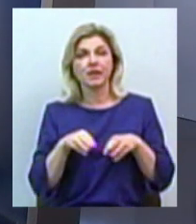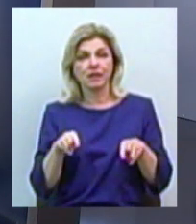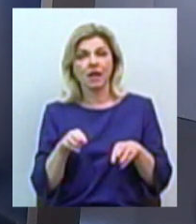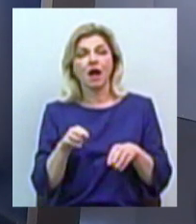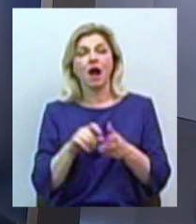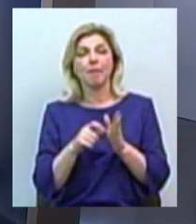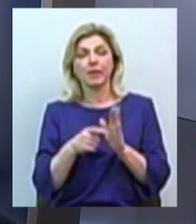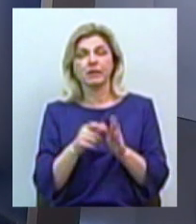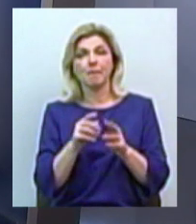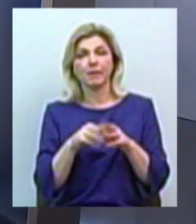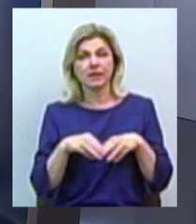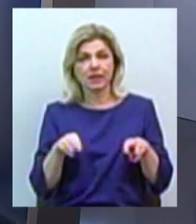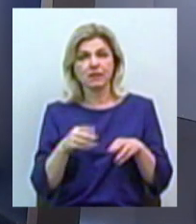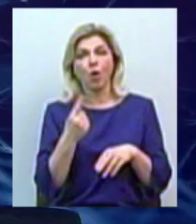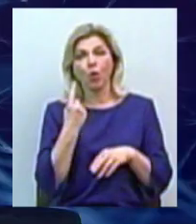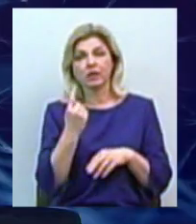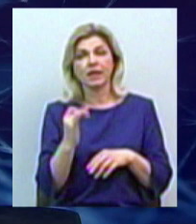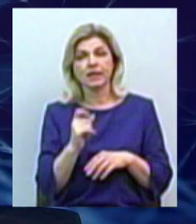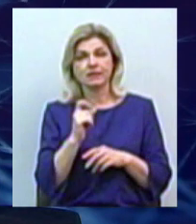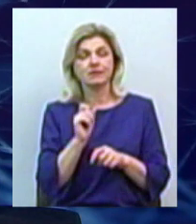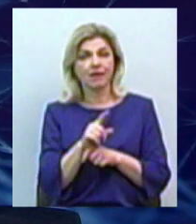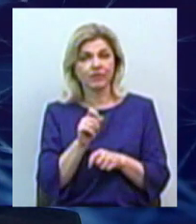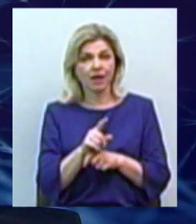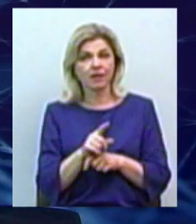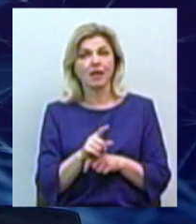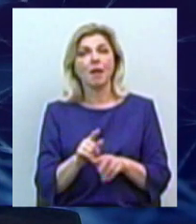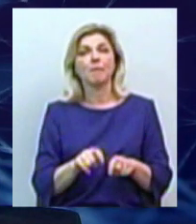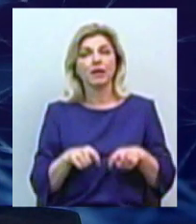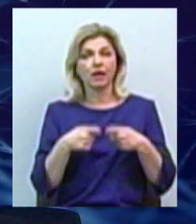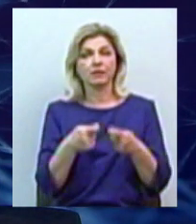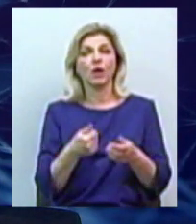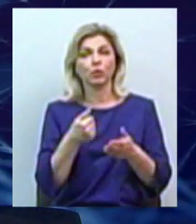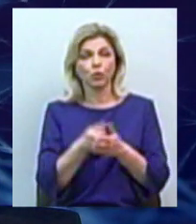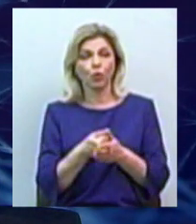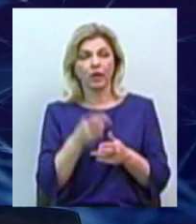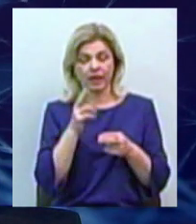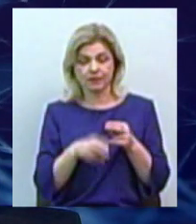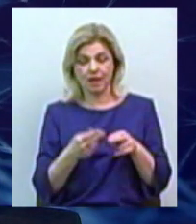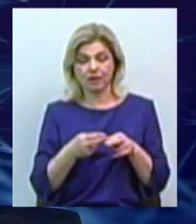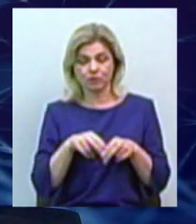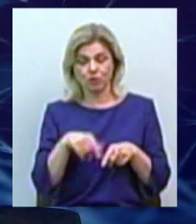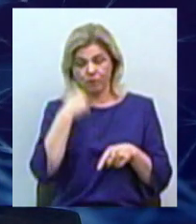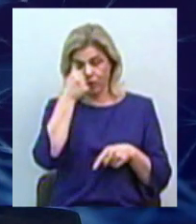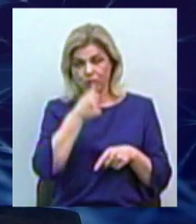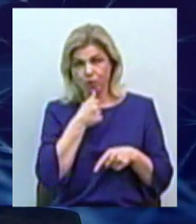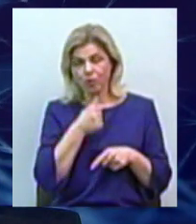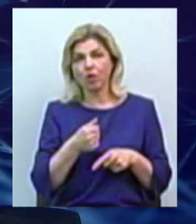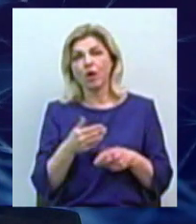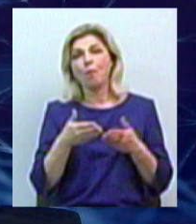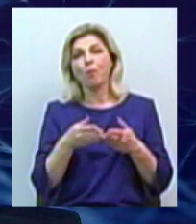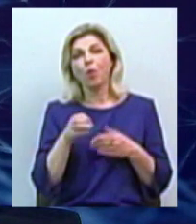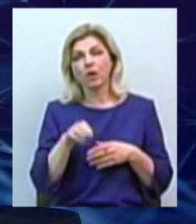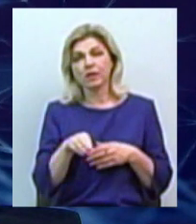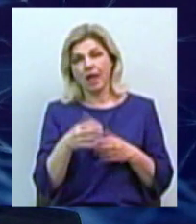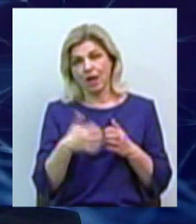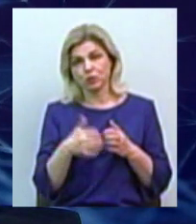Одним із завдань було передати до кінця поточного року в концесію порт Ольвія і порт